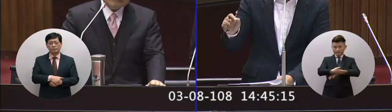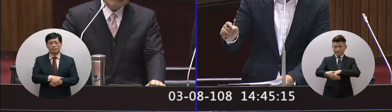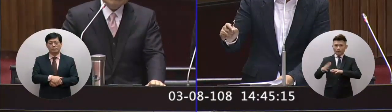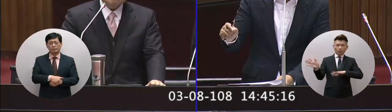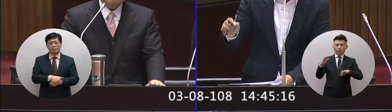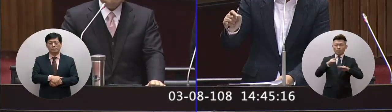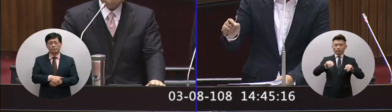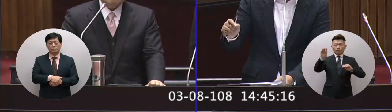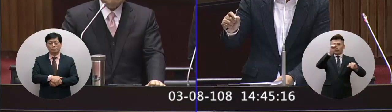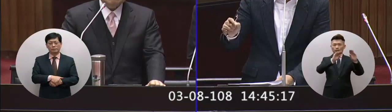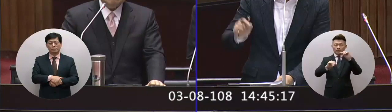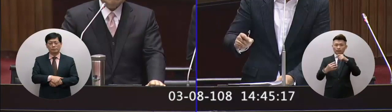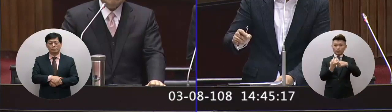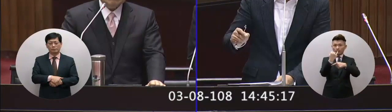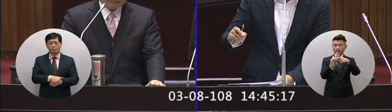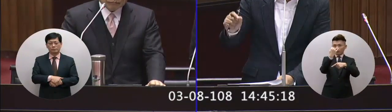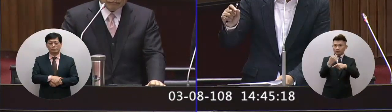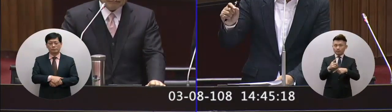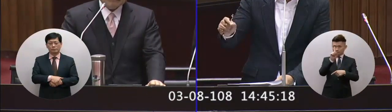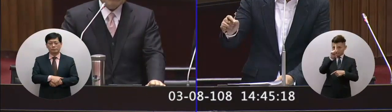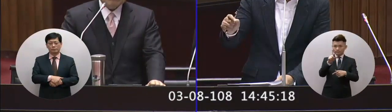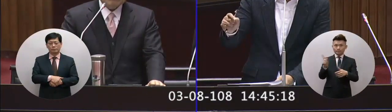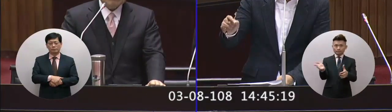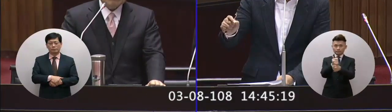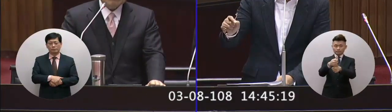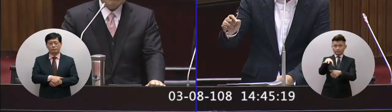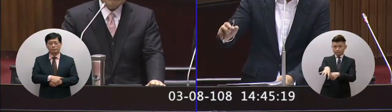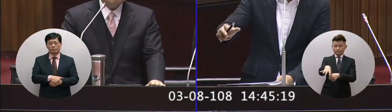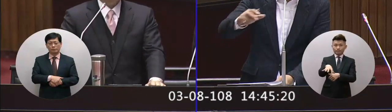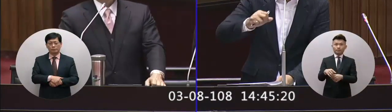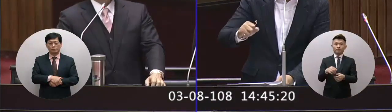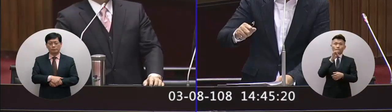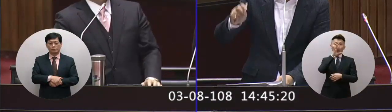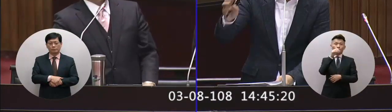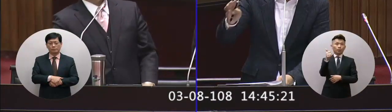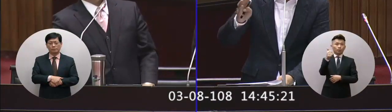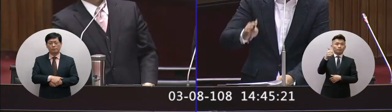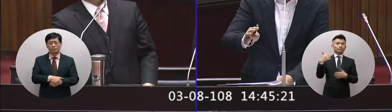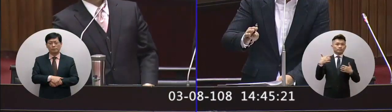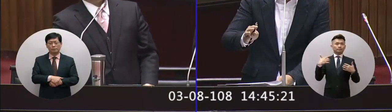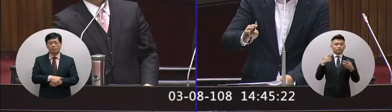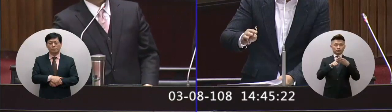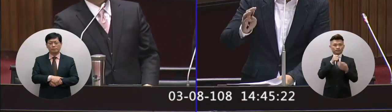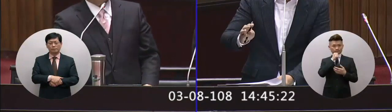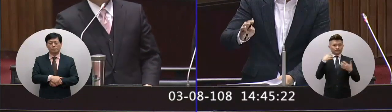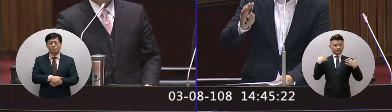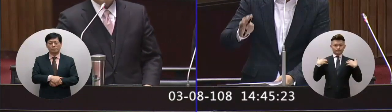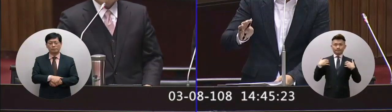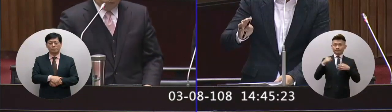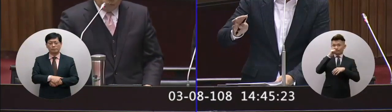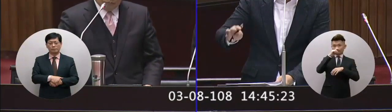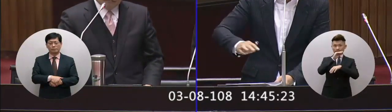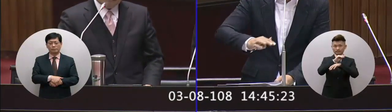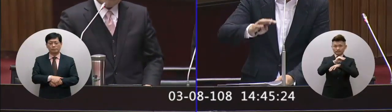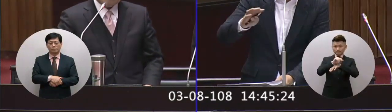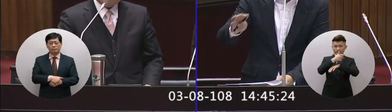我們已經有一個共同地理的北台這是政委吳澤成來主持就對了中央地坑左水溪